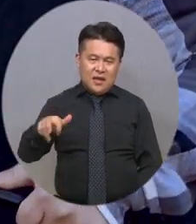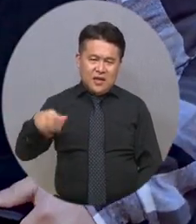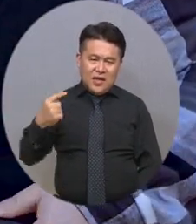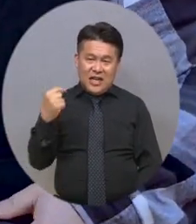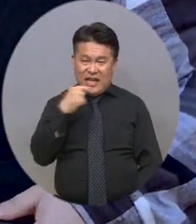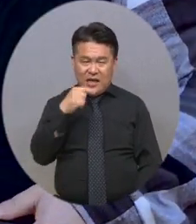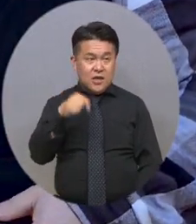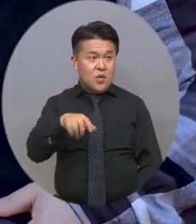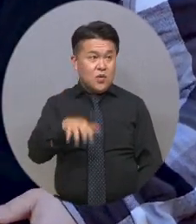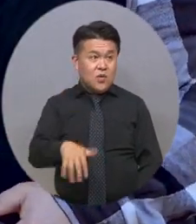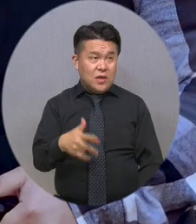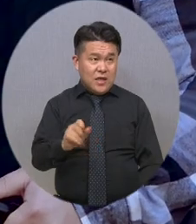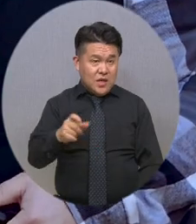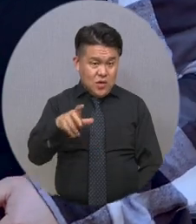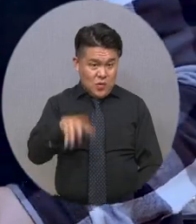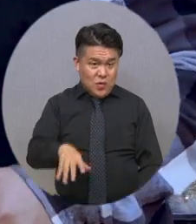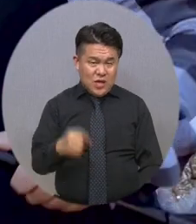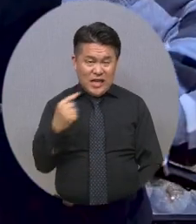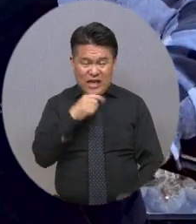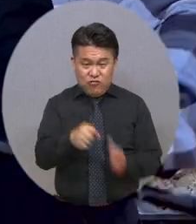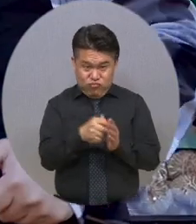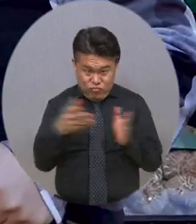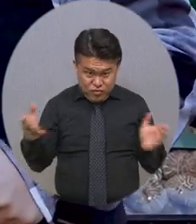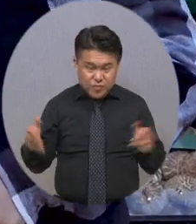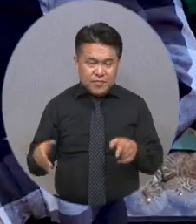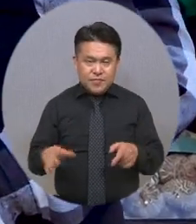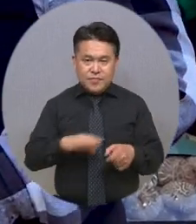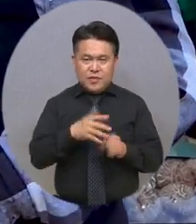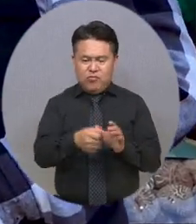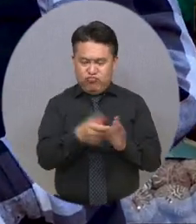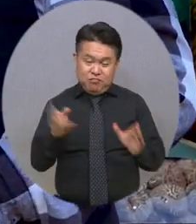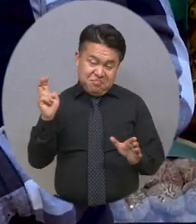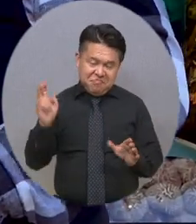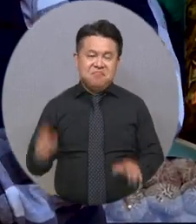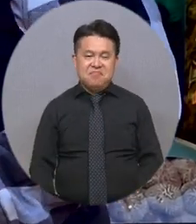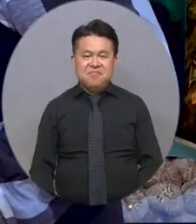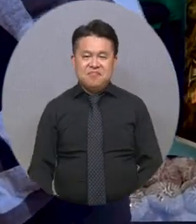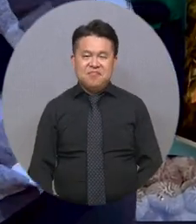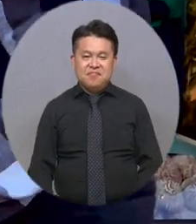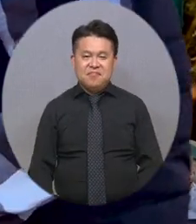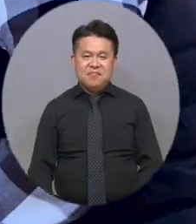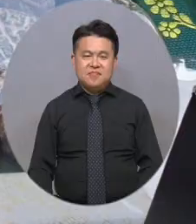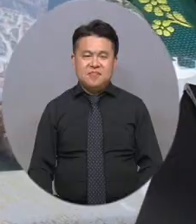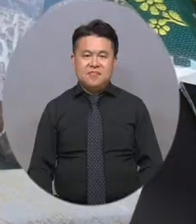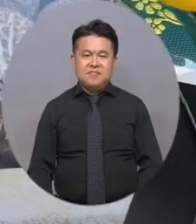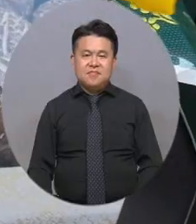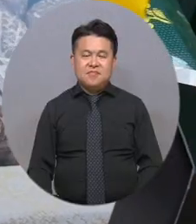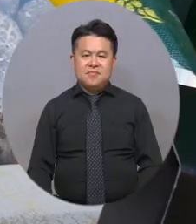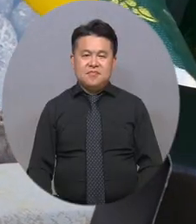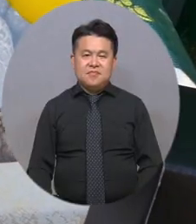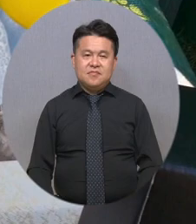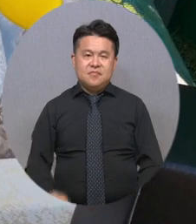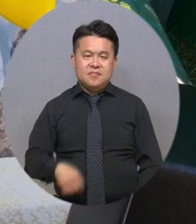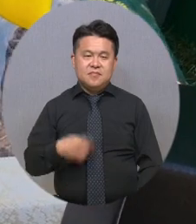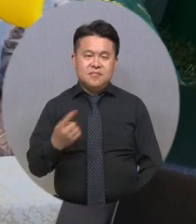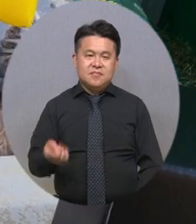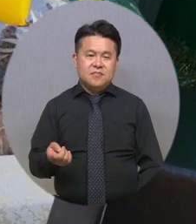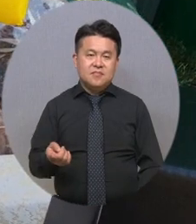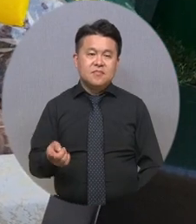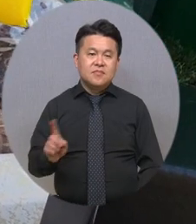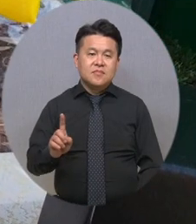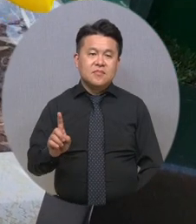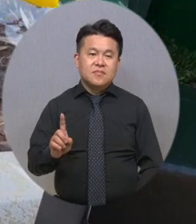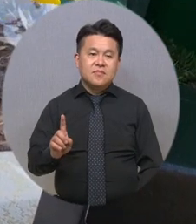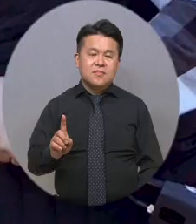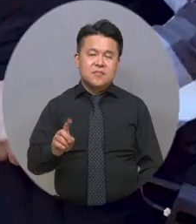소금이 유명하잖아요. 여러분들 소금이 이게 세계적인 소금일 거예요. 이따가 제가 소개하겠습니다. 자, 수비 키운